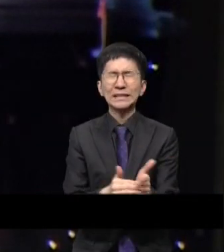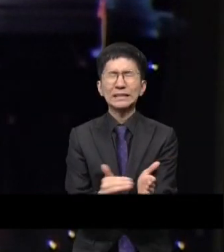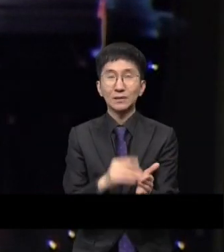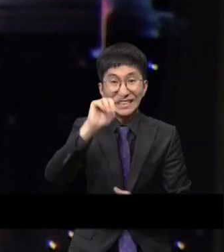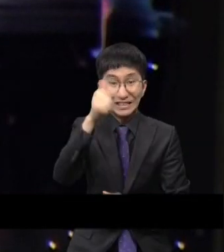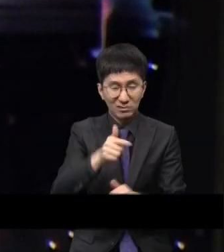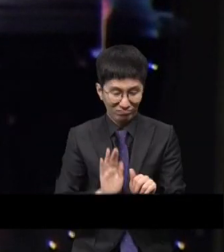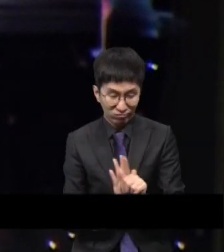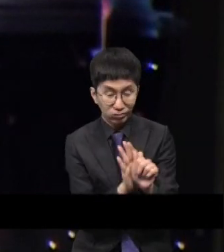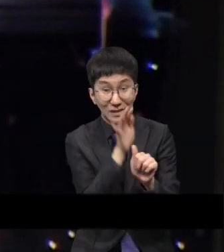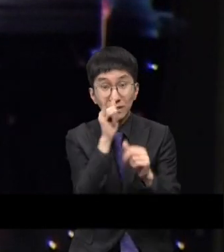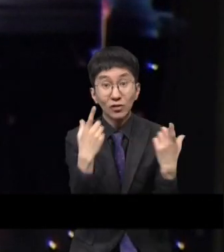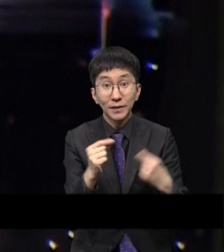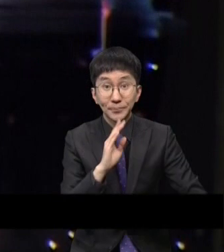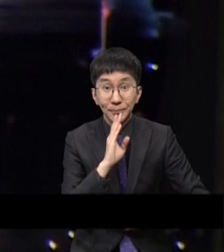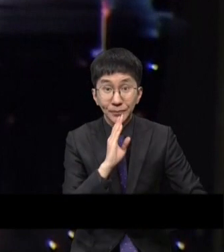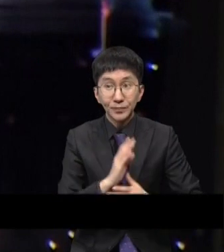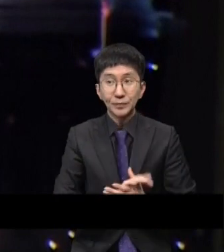했습니다.